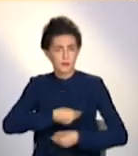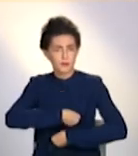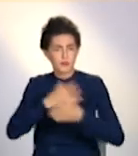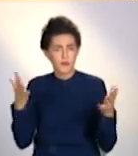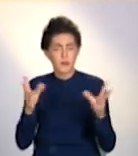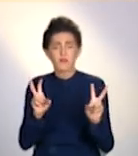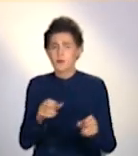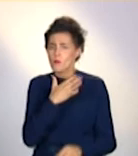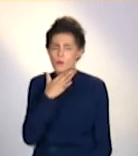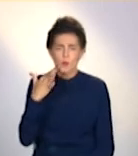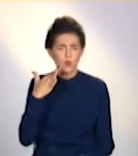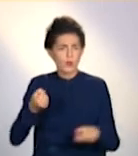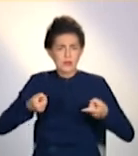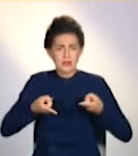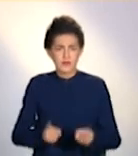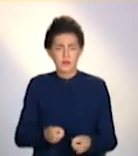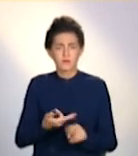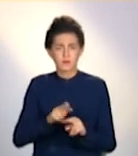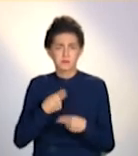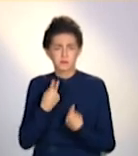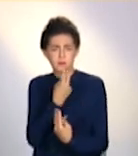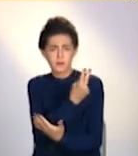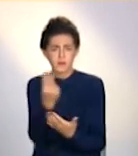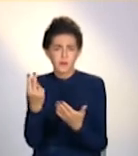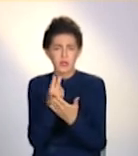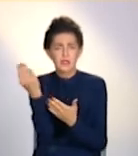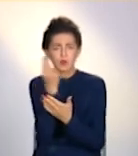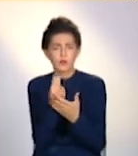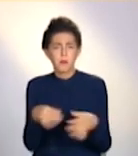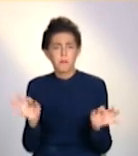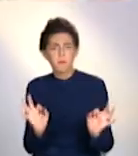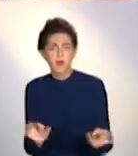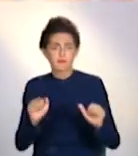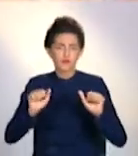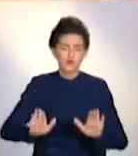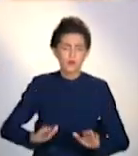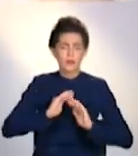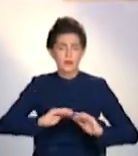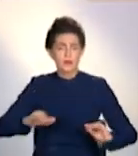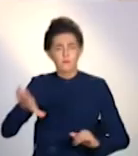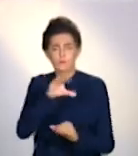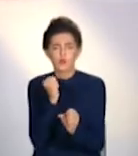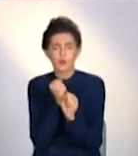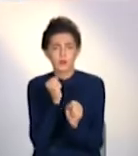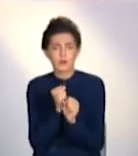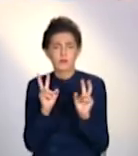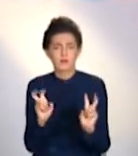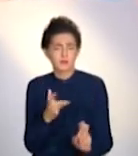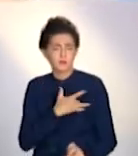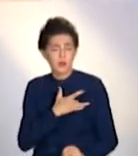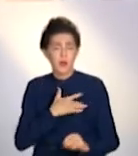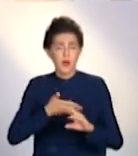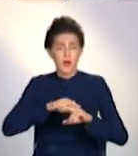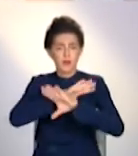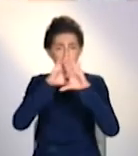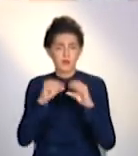многое было действительно с точки зрения искусства правильно, хорошо решено. Дети это делают, естественно, по наитию, и от того